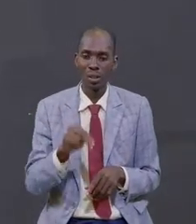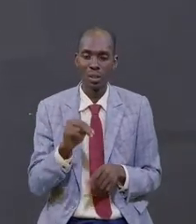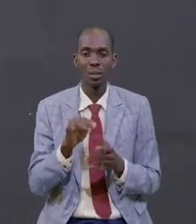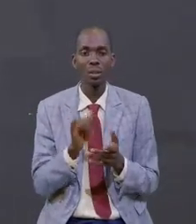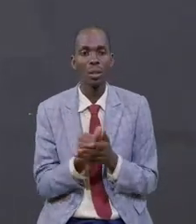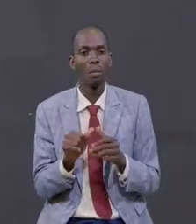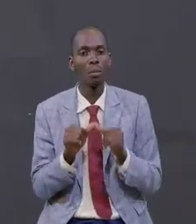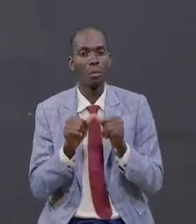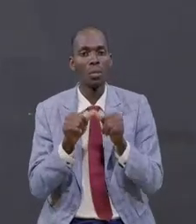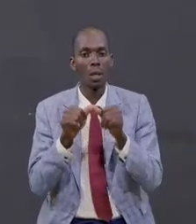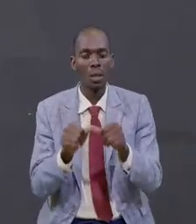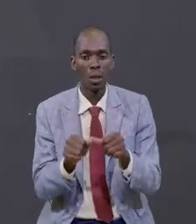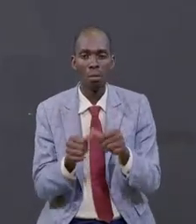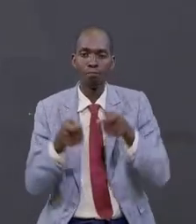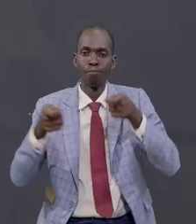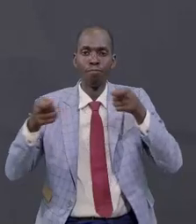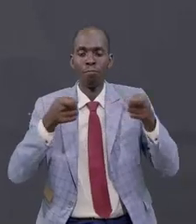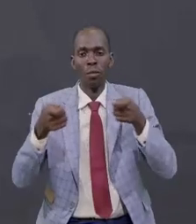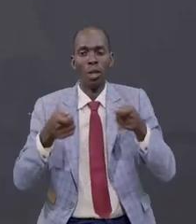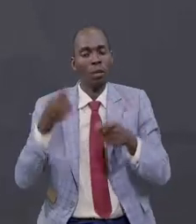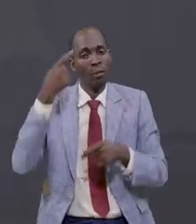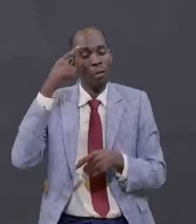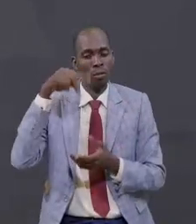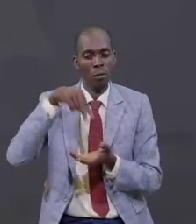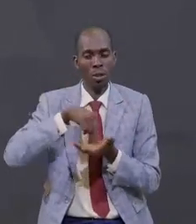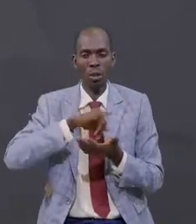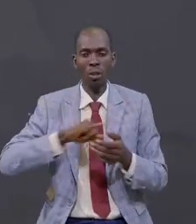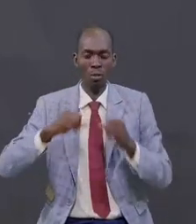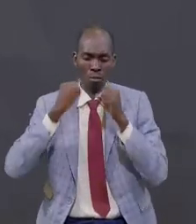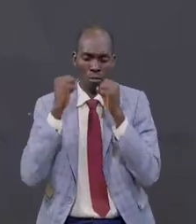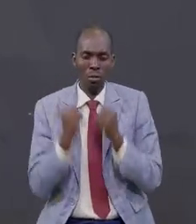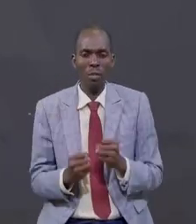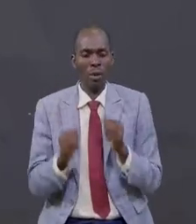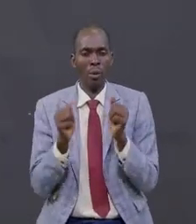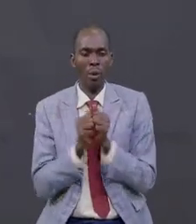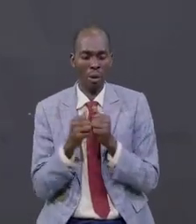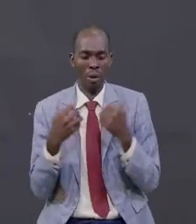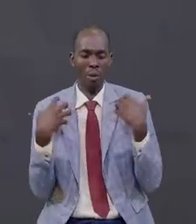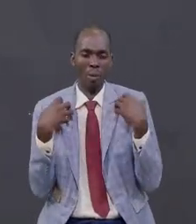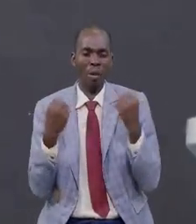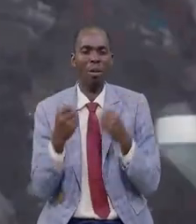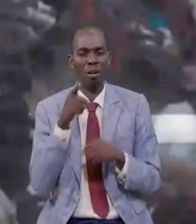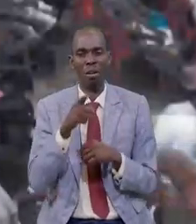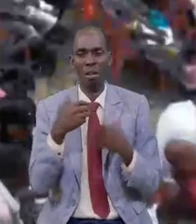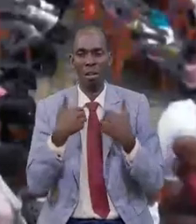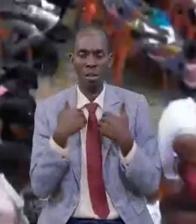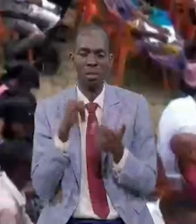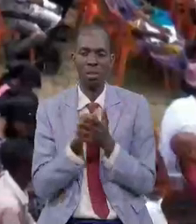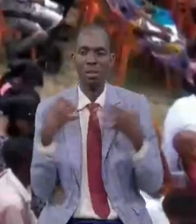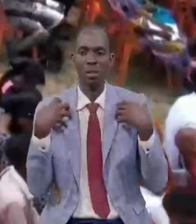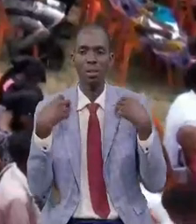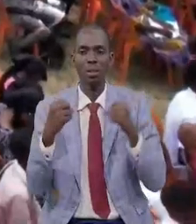domination perpétuelle pour tenir ferme tenir ferme avec courage tu auras